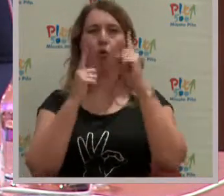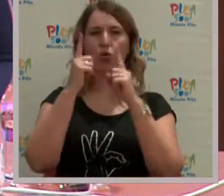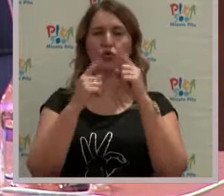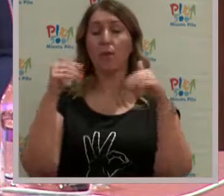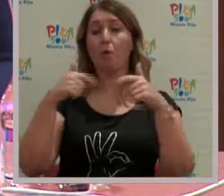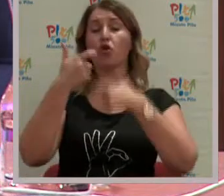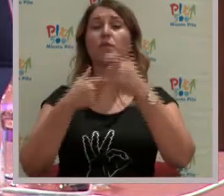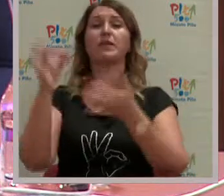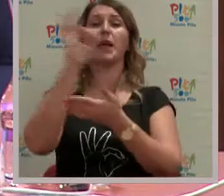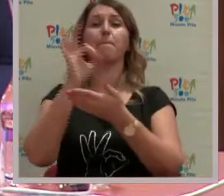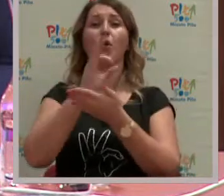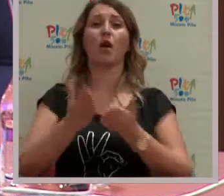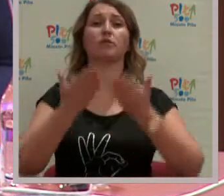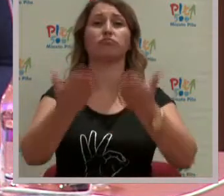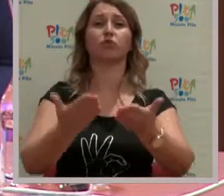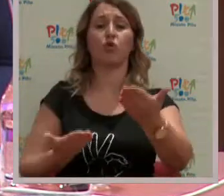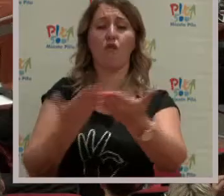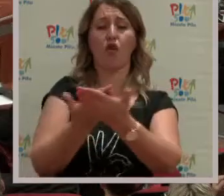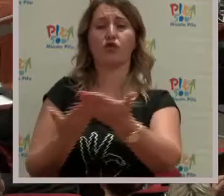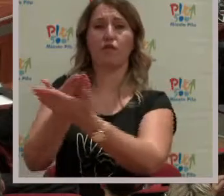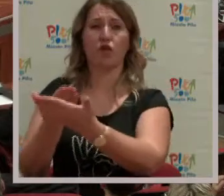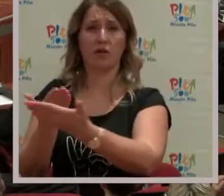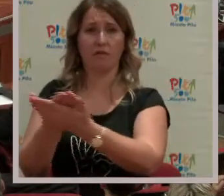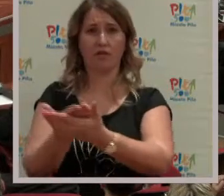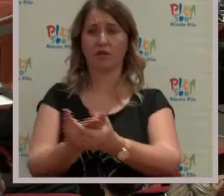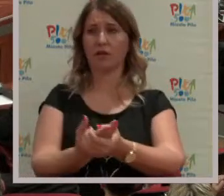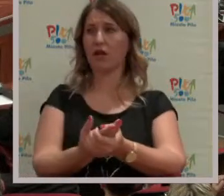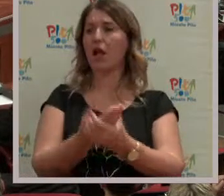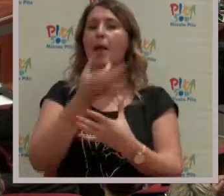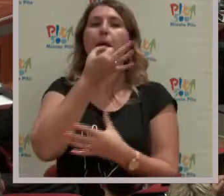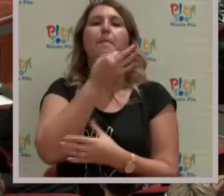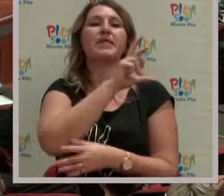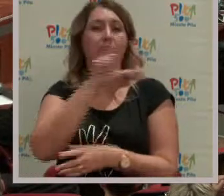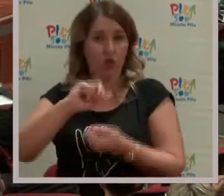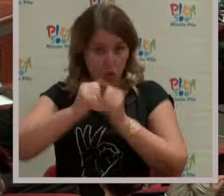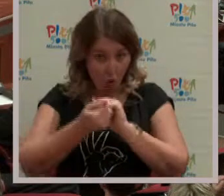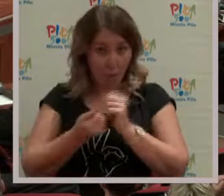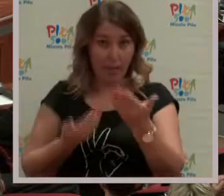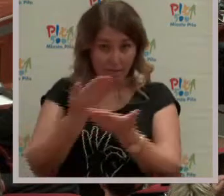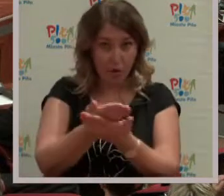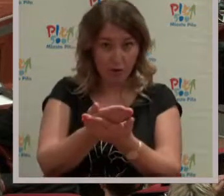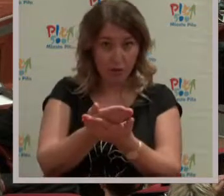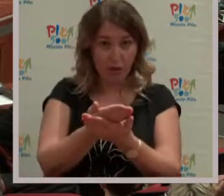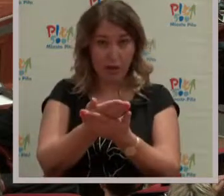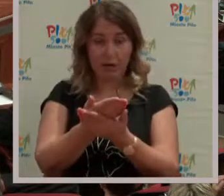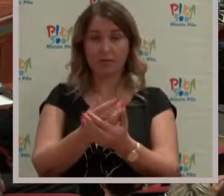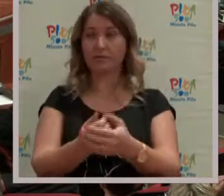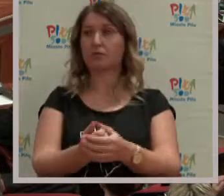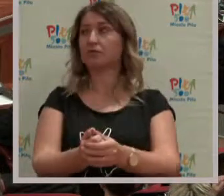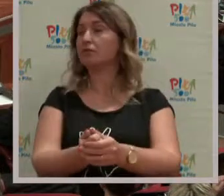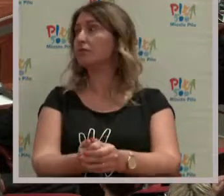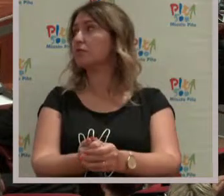projektów. Czy już tak wiadomo mniej więcej ile projektów ogrody działkowe złożyły i czy ta kwota, te 50 tysięcy